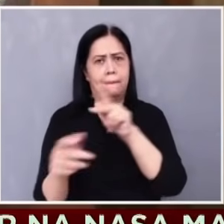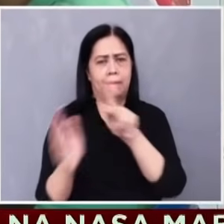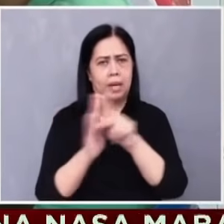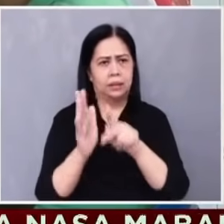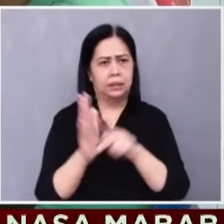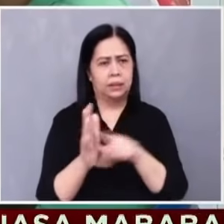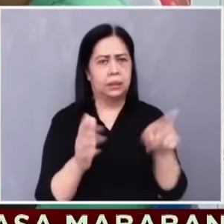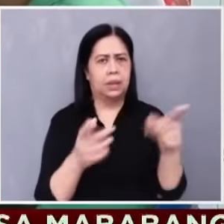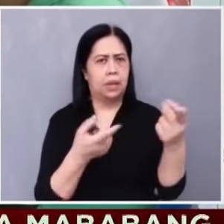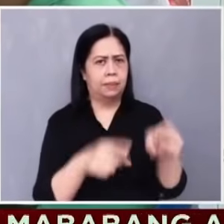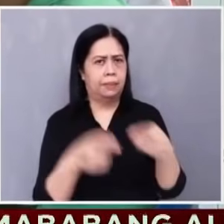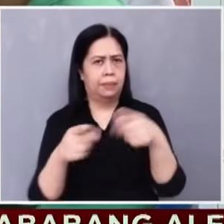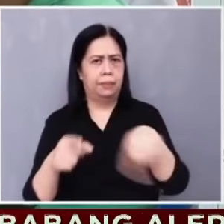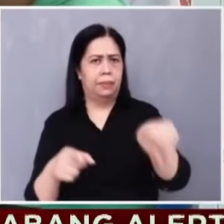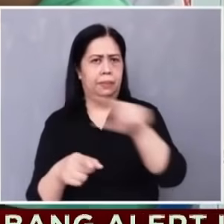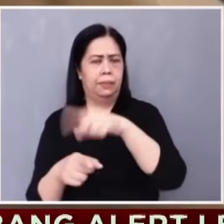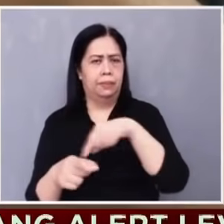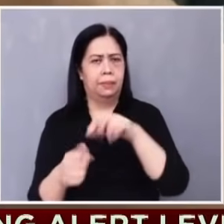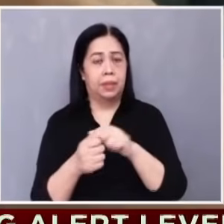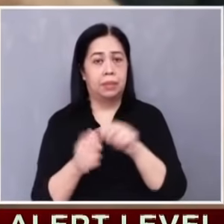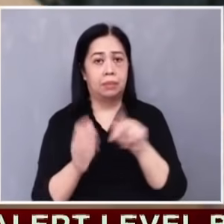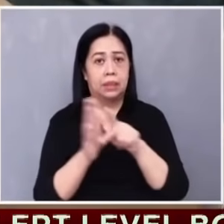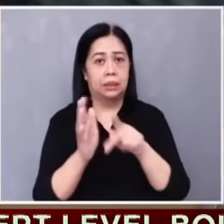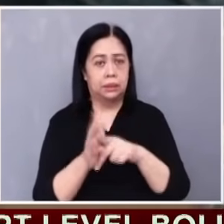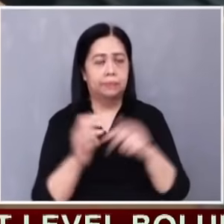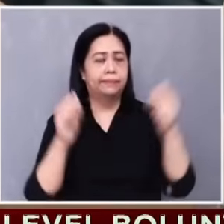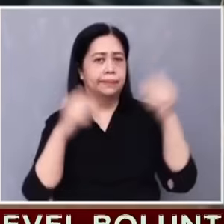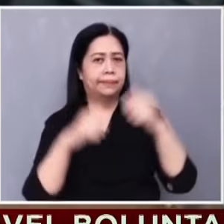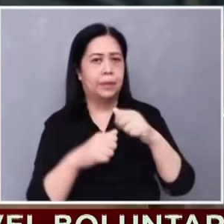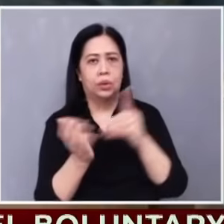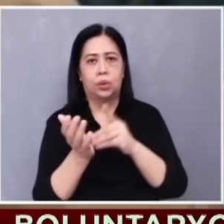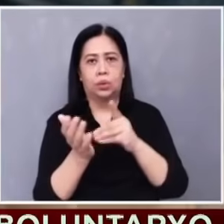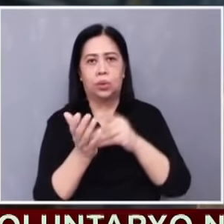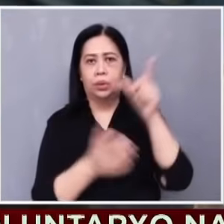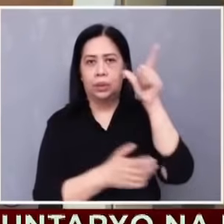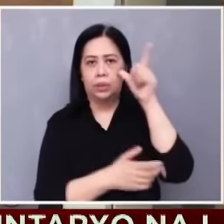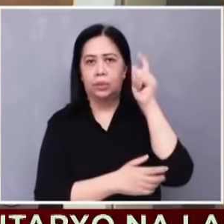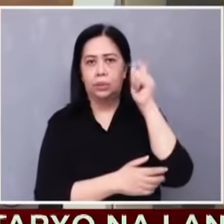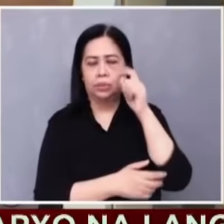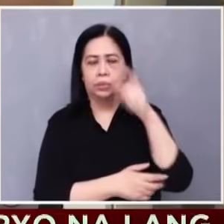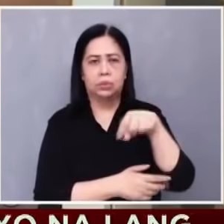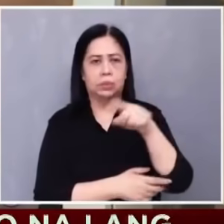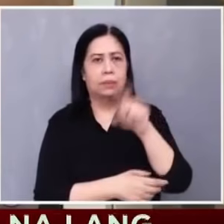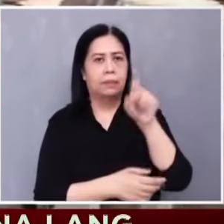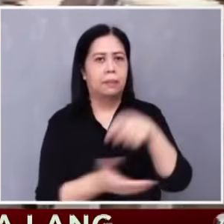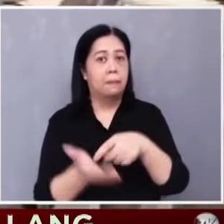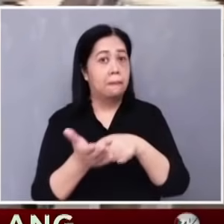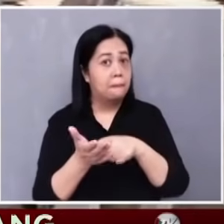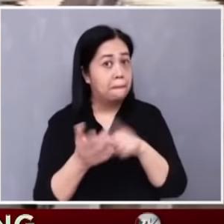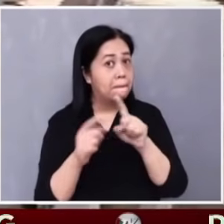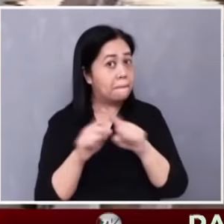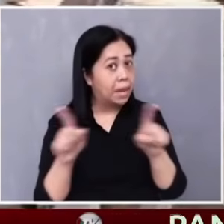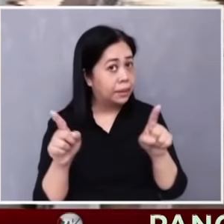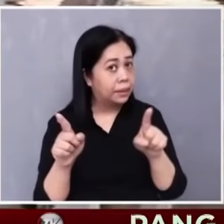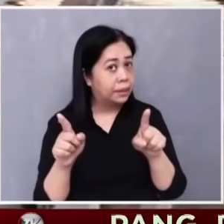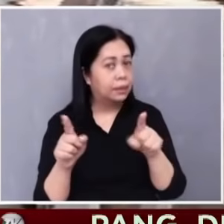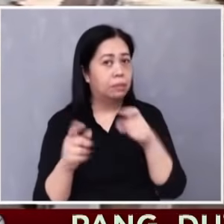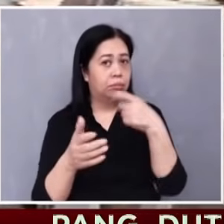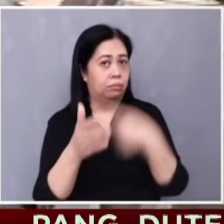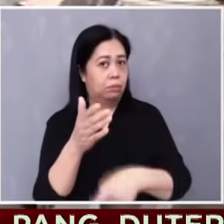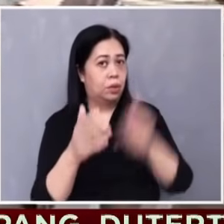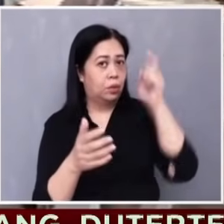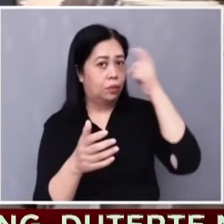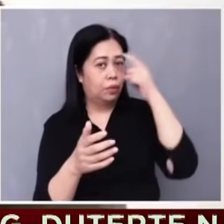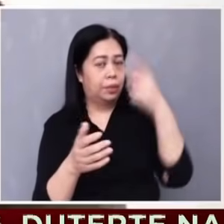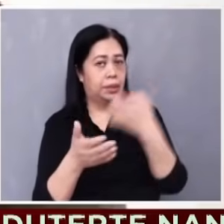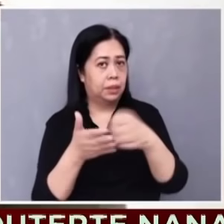kumpanya. Sang-ayon naman si Dr. Liachon na gawing mandatory ang bakuna, pero dapat sagutin ng gobyerno ang gasto sa